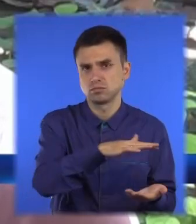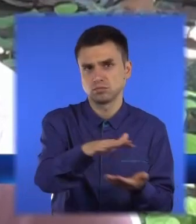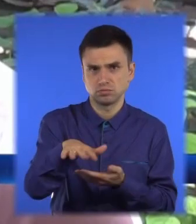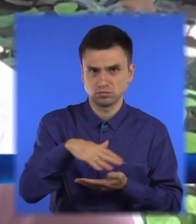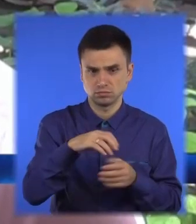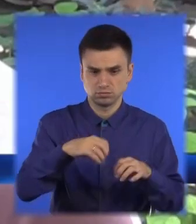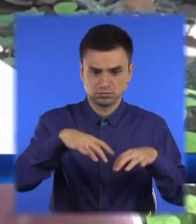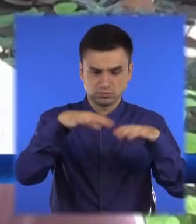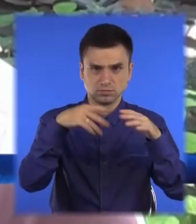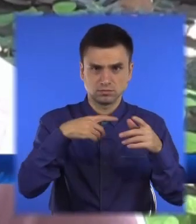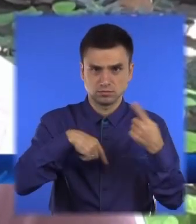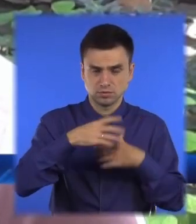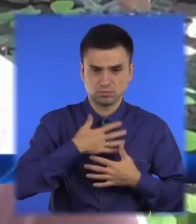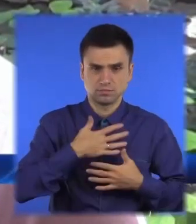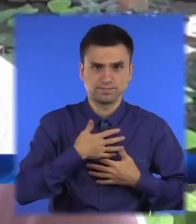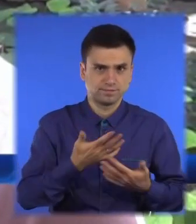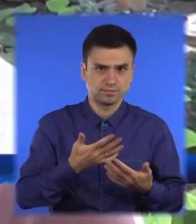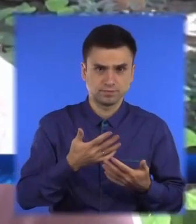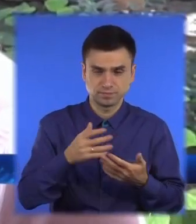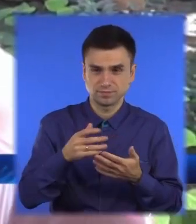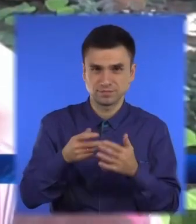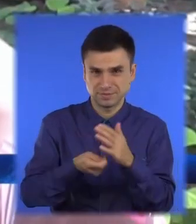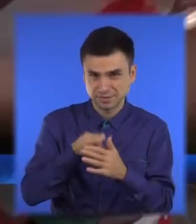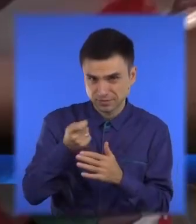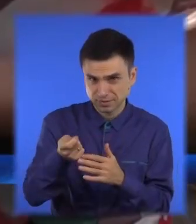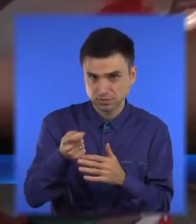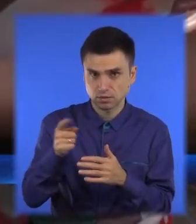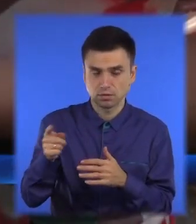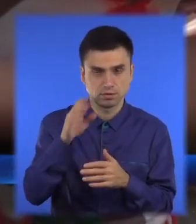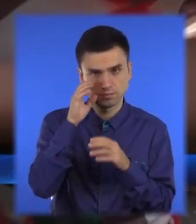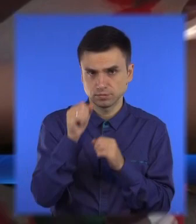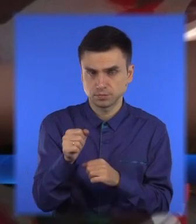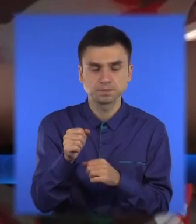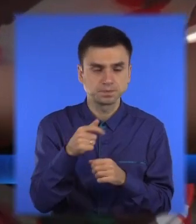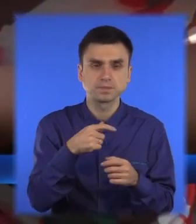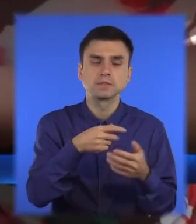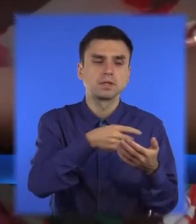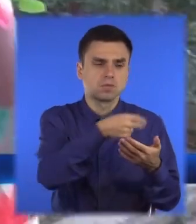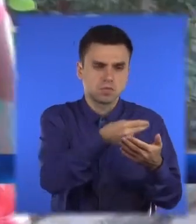не реагируют. Мы написали коллективное заявление. Коллективное заявление было написано